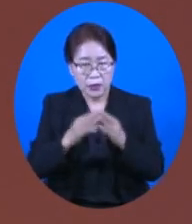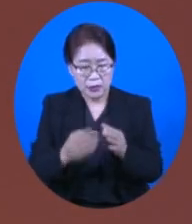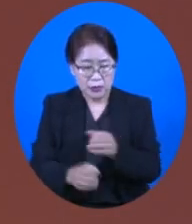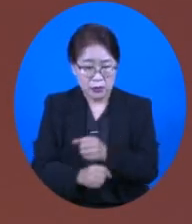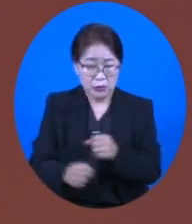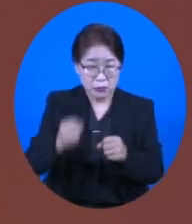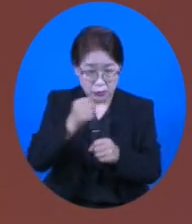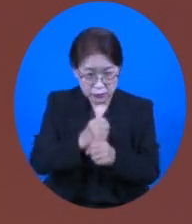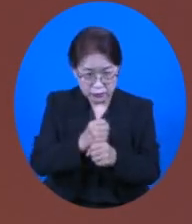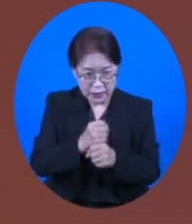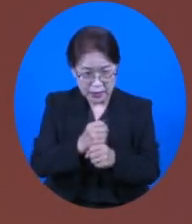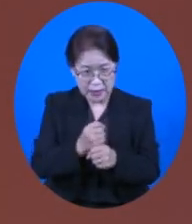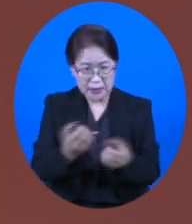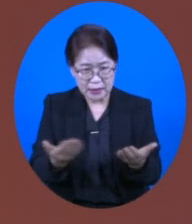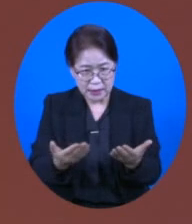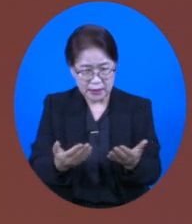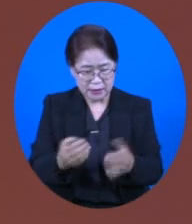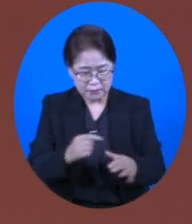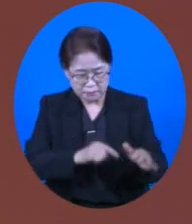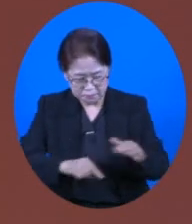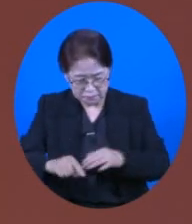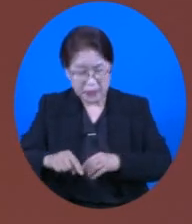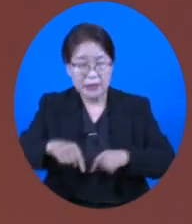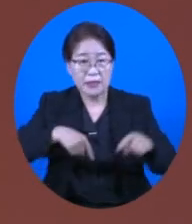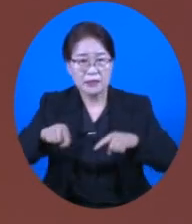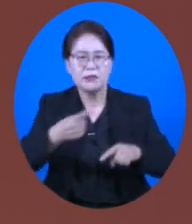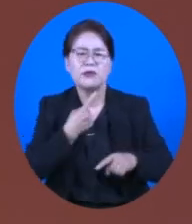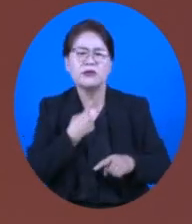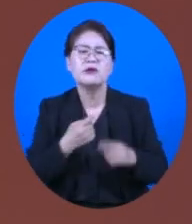결정적으로 주도적인 역할을 했던 사람입니다.